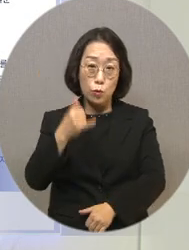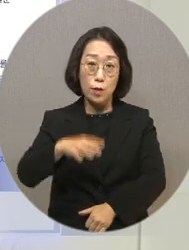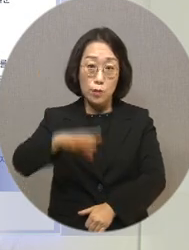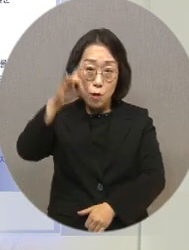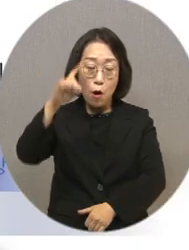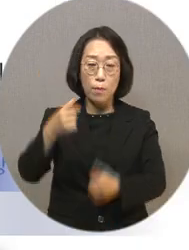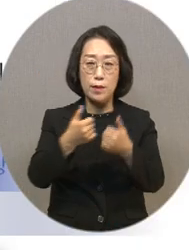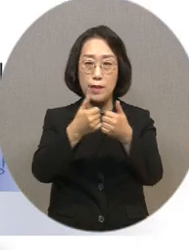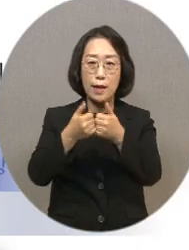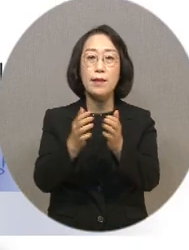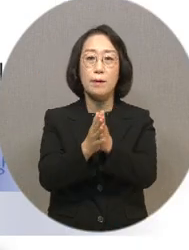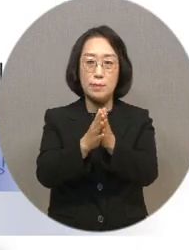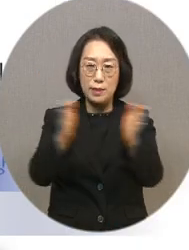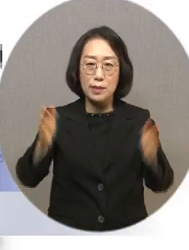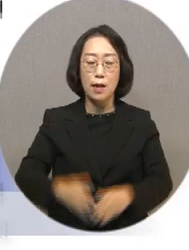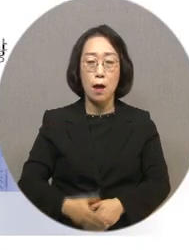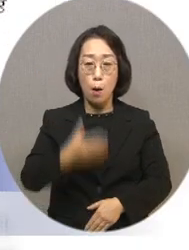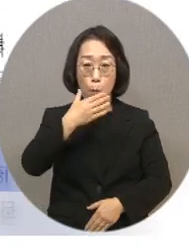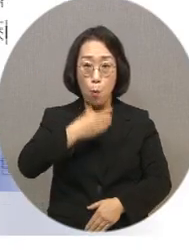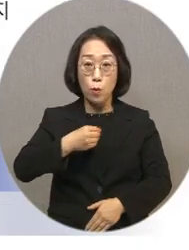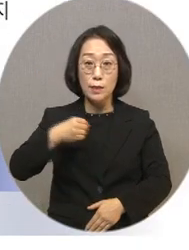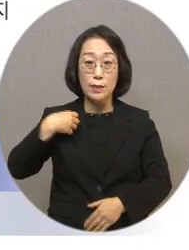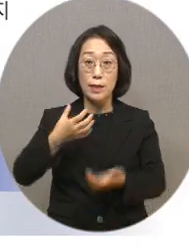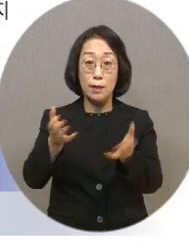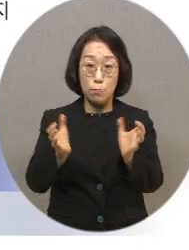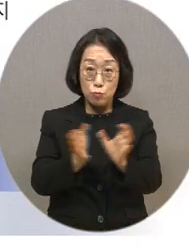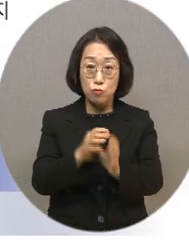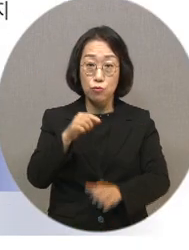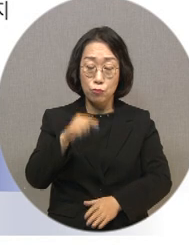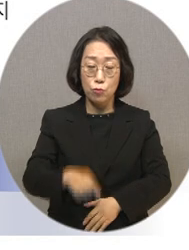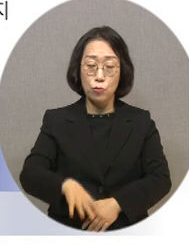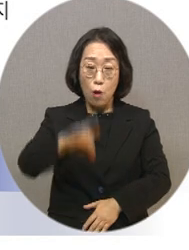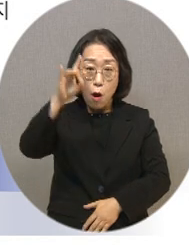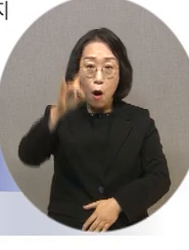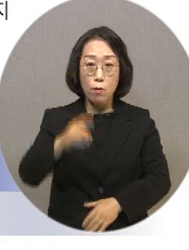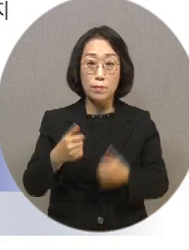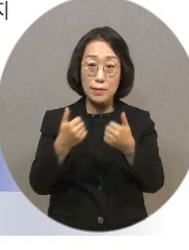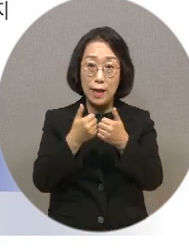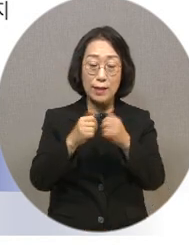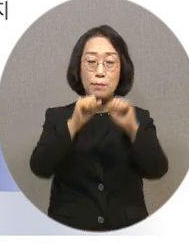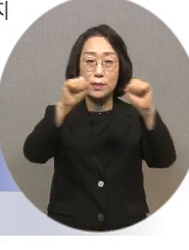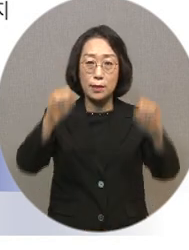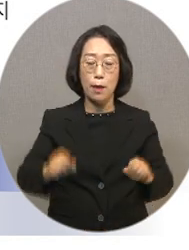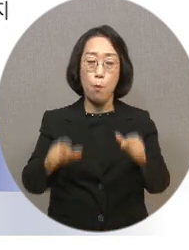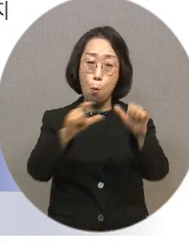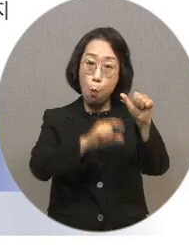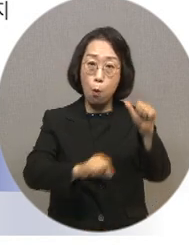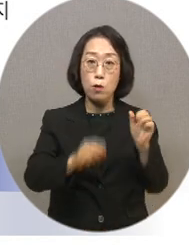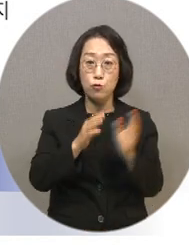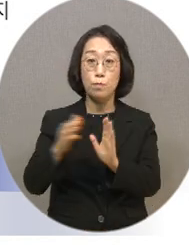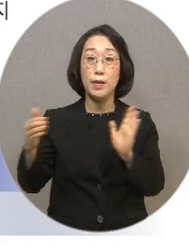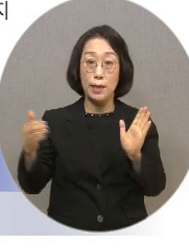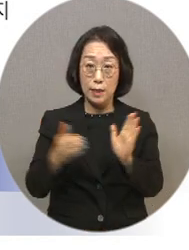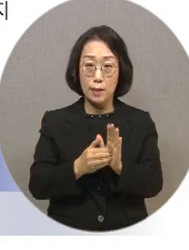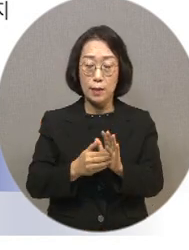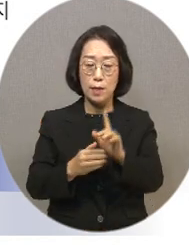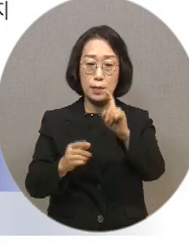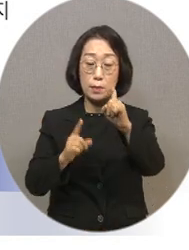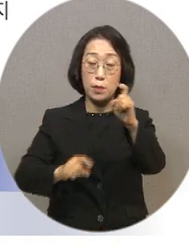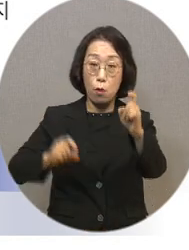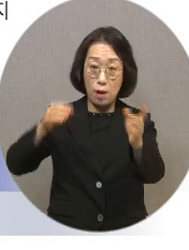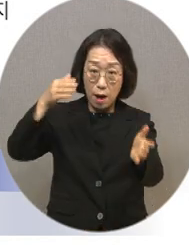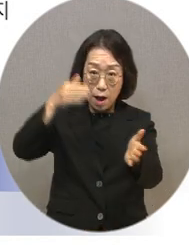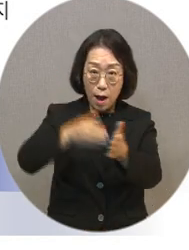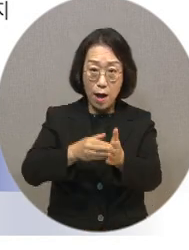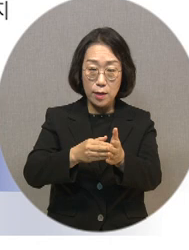시행합니다 복지부는 앞서 AI 활용 초기 상담 정보 시스템을 지난 5월 구축하고 지난 11월까지